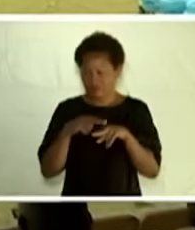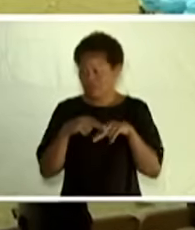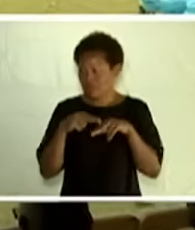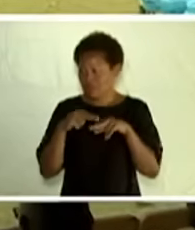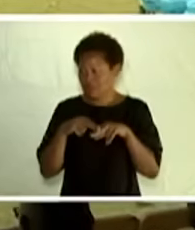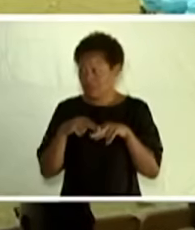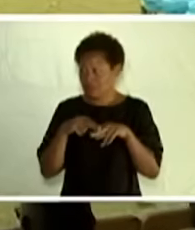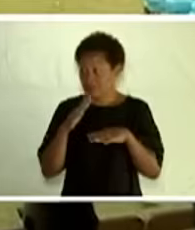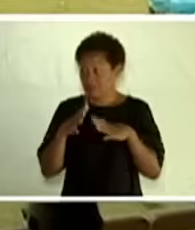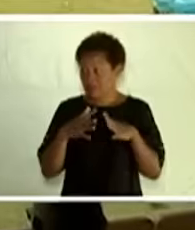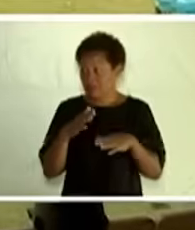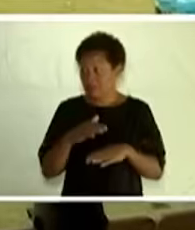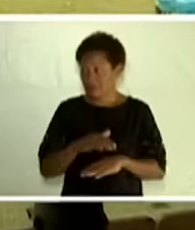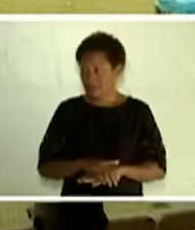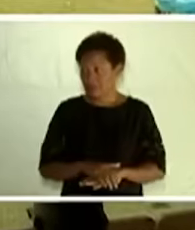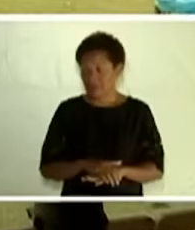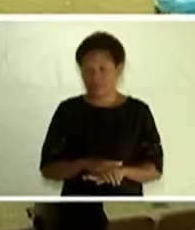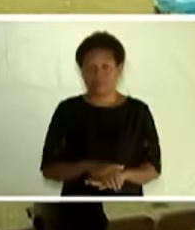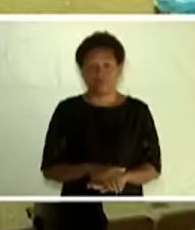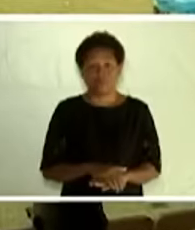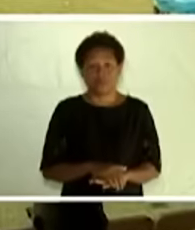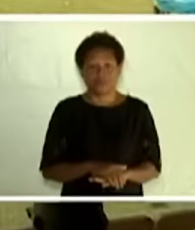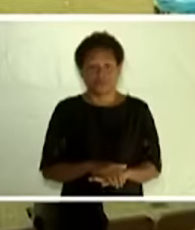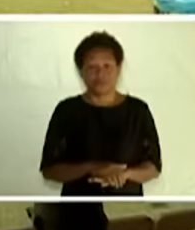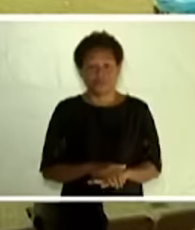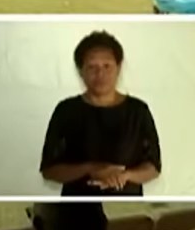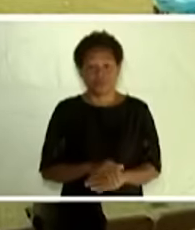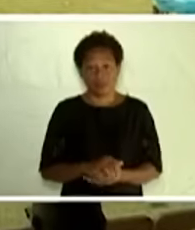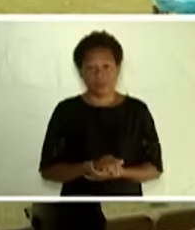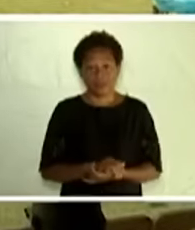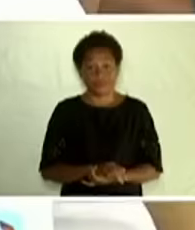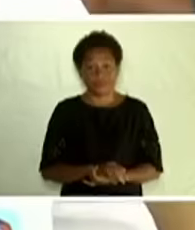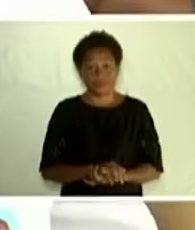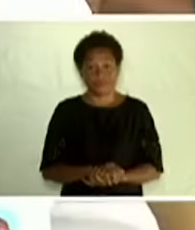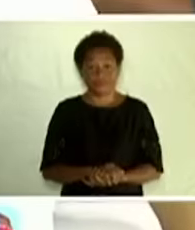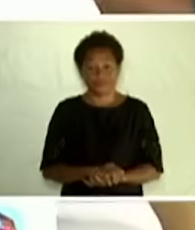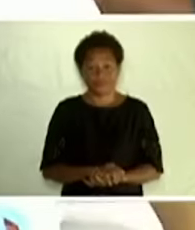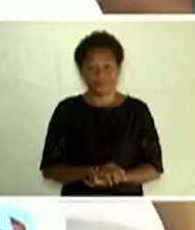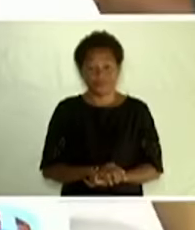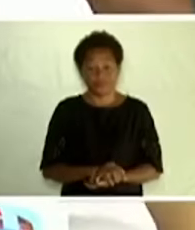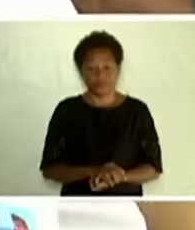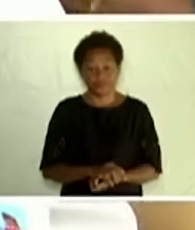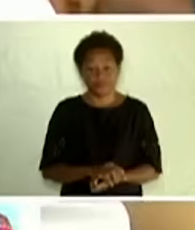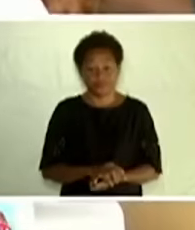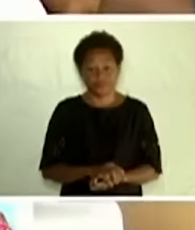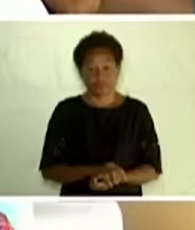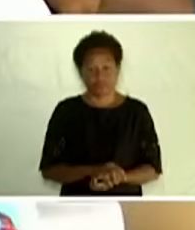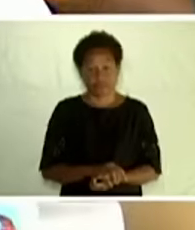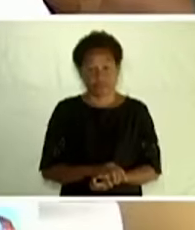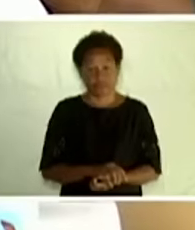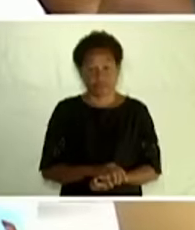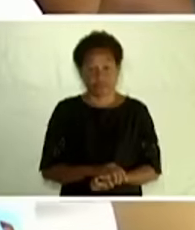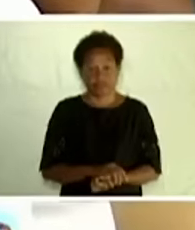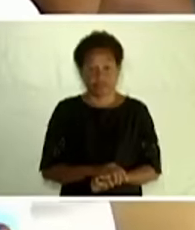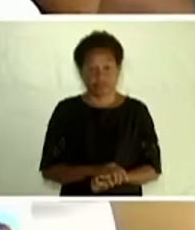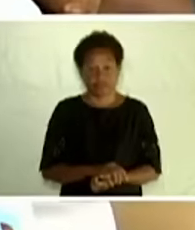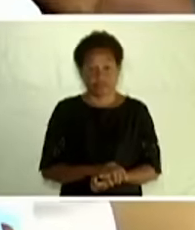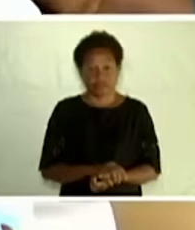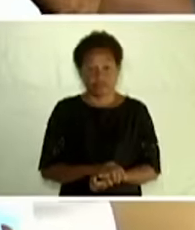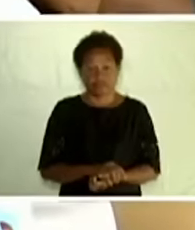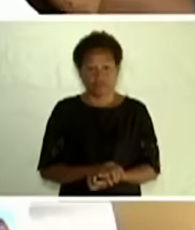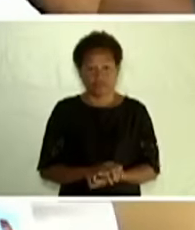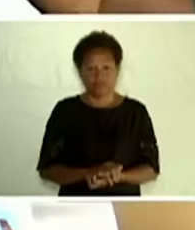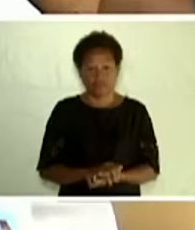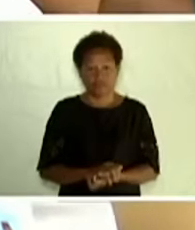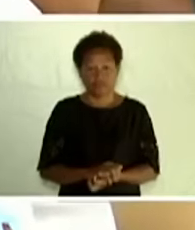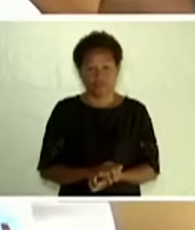हैं फिजी के किसी भी कोने में है या फिर दुनिया में जहाँ भी हैं आपका स्वागत है और ये जश्न आज़ादी का समारोह